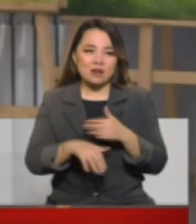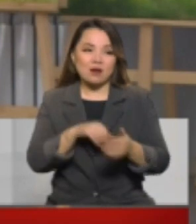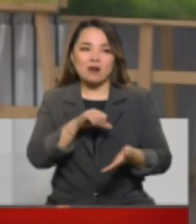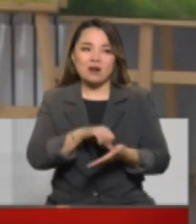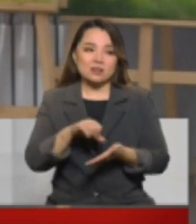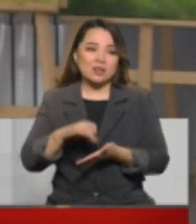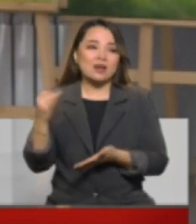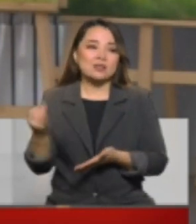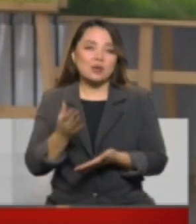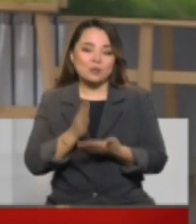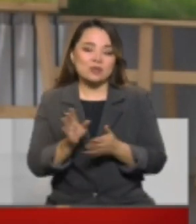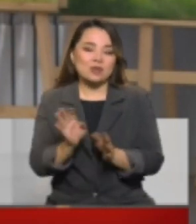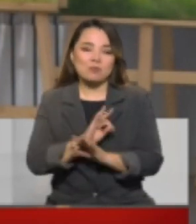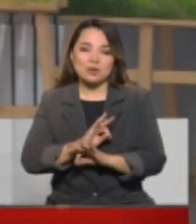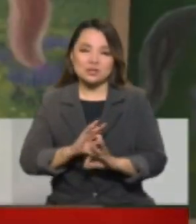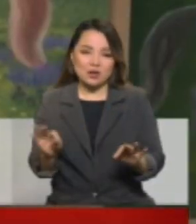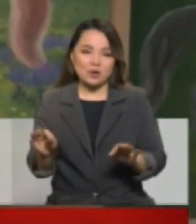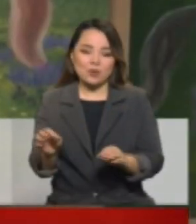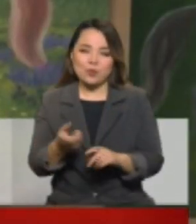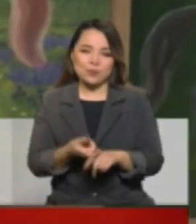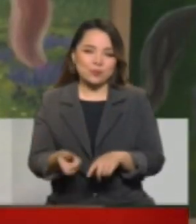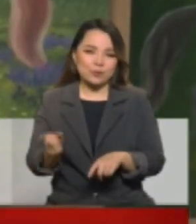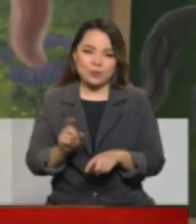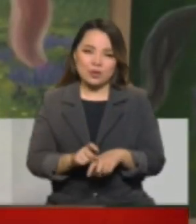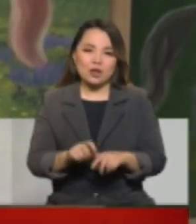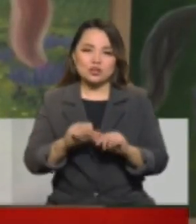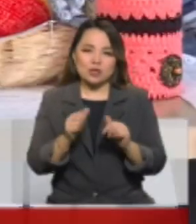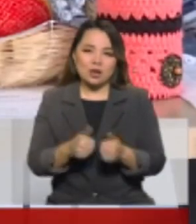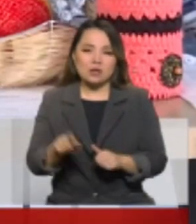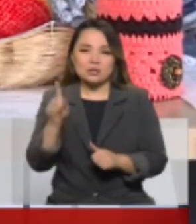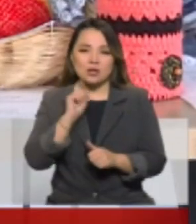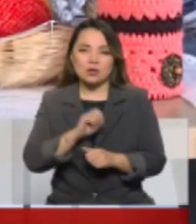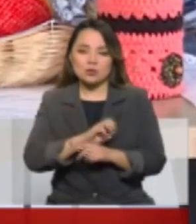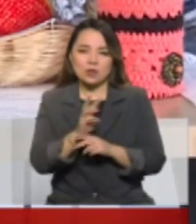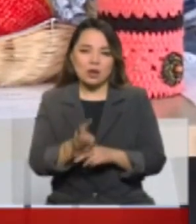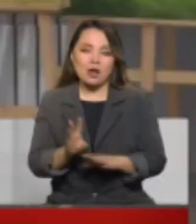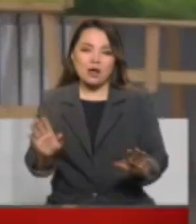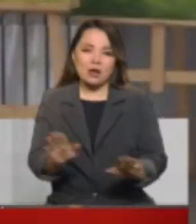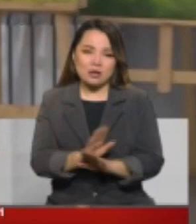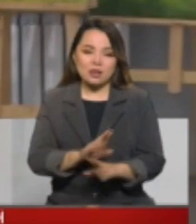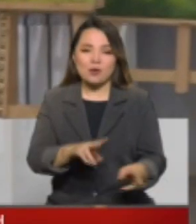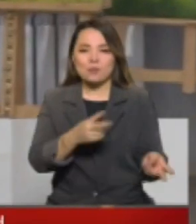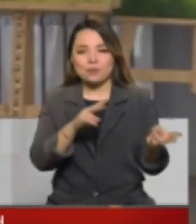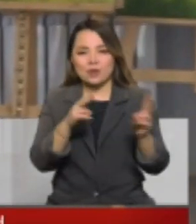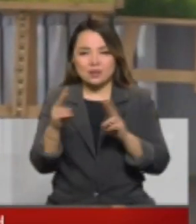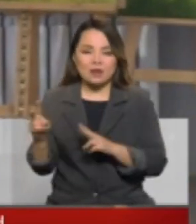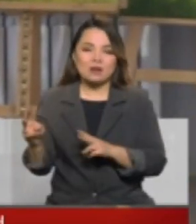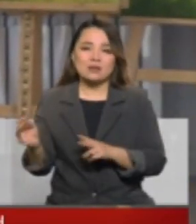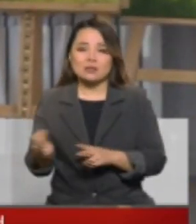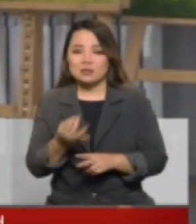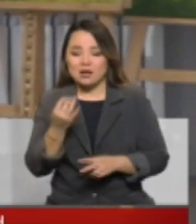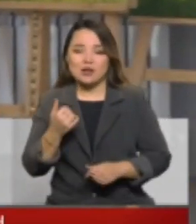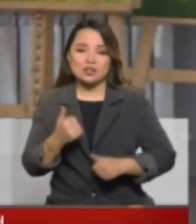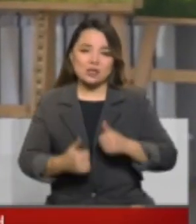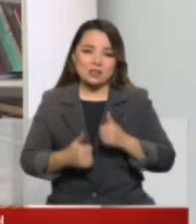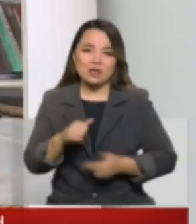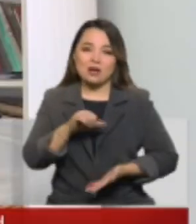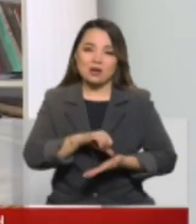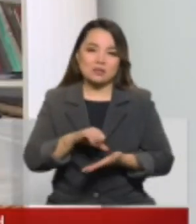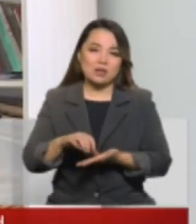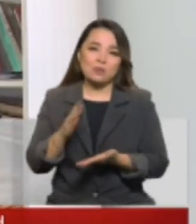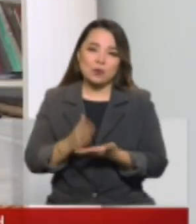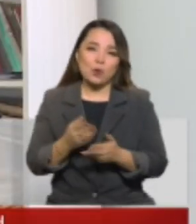қатысады. Өте тамаша, барлық жағдайды ұйымдастырып қойған. Ән би кештерден басқа жарыстарға қатысып